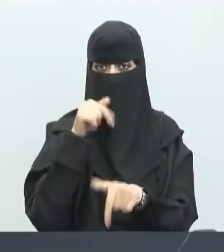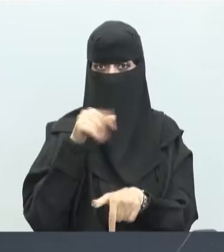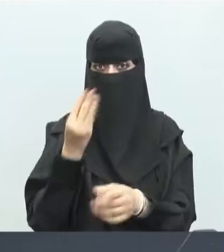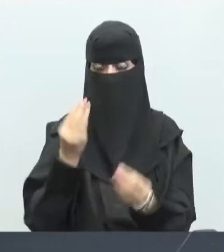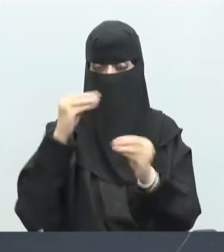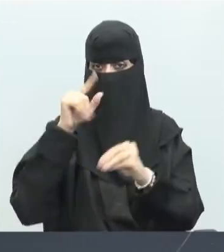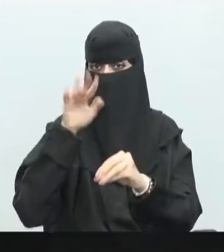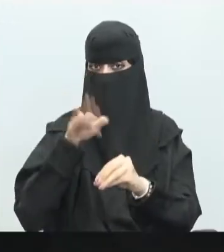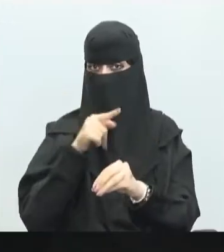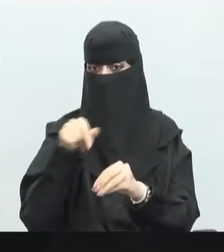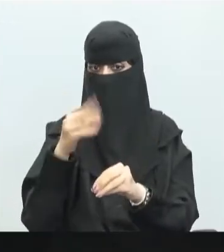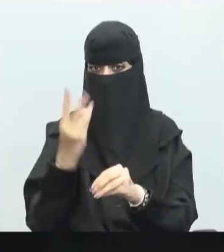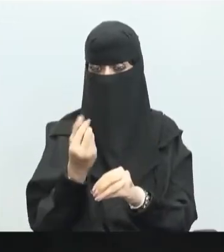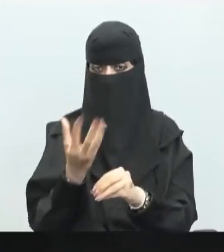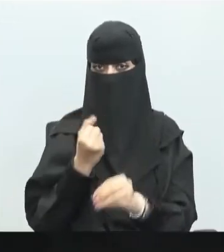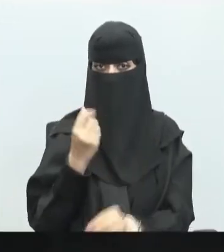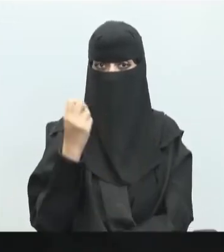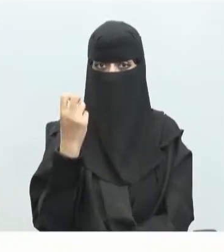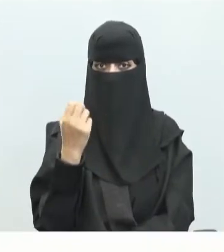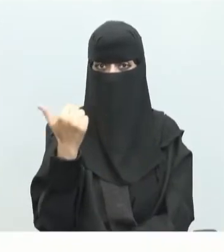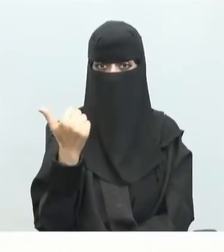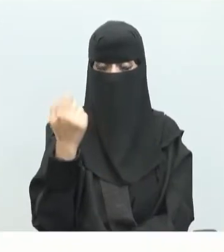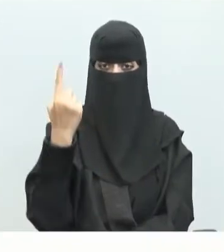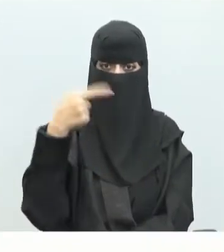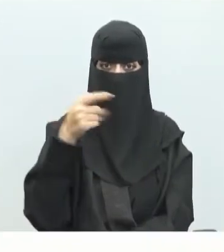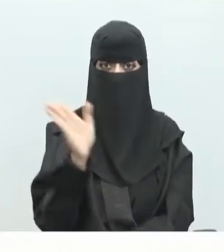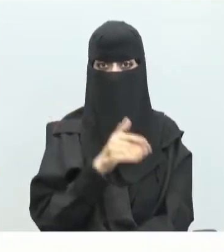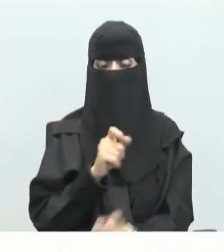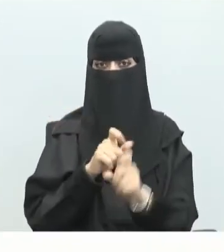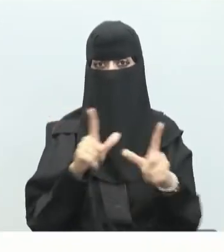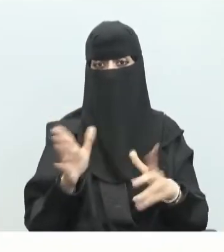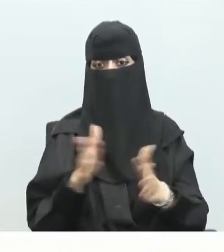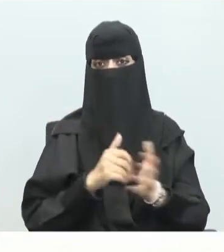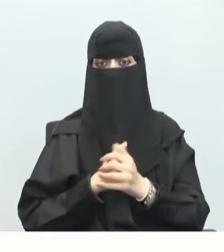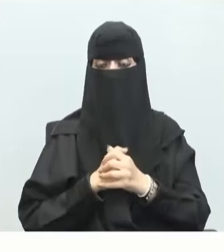اخرى اصبح الناتج سته عشر واضح يا ابطال